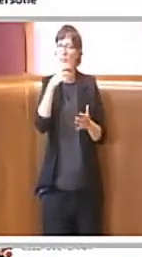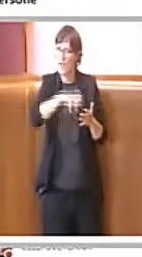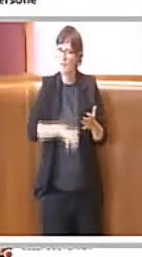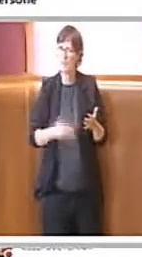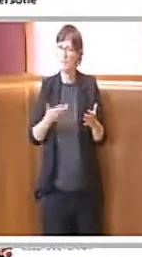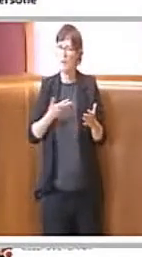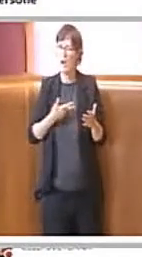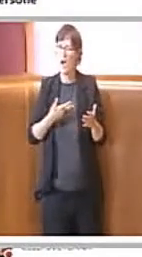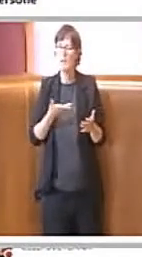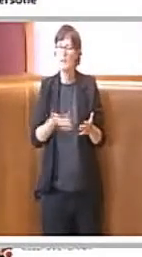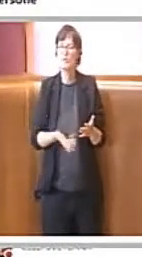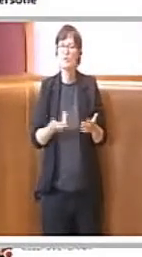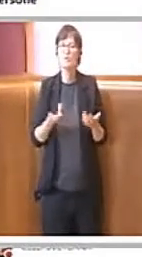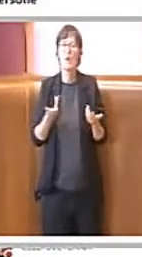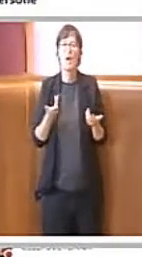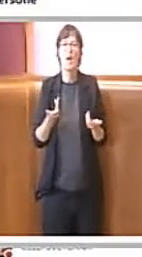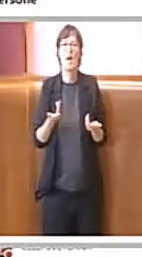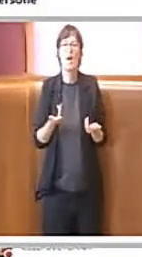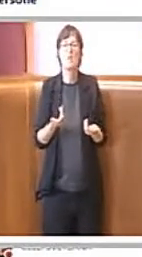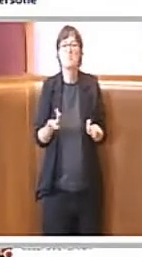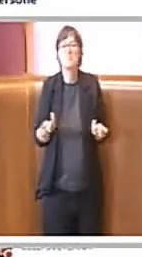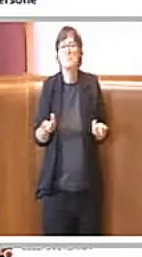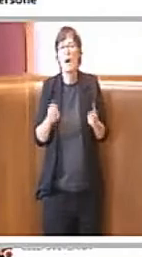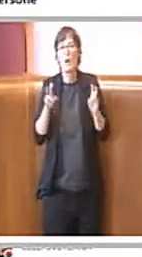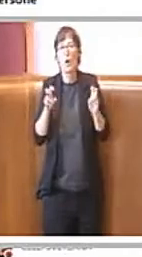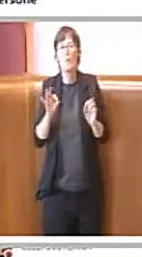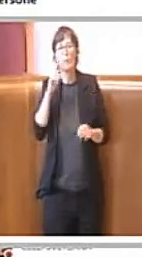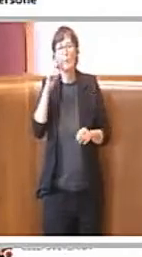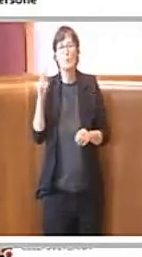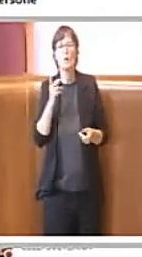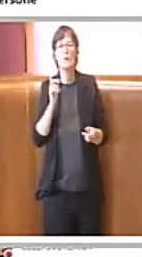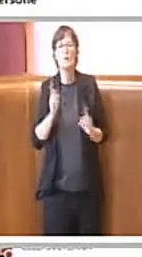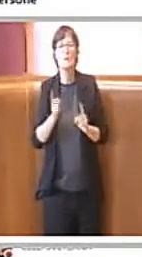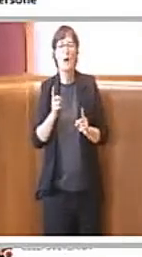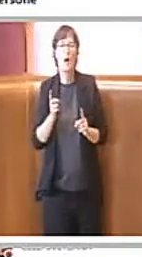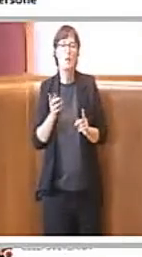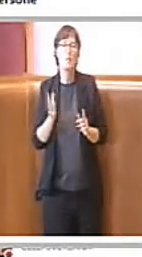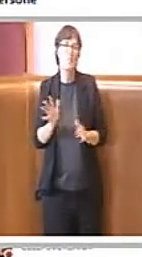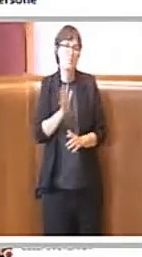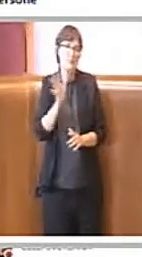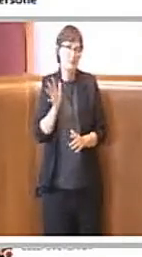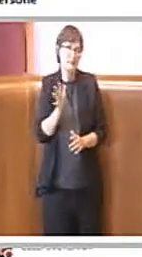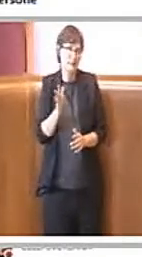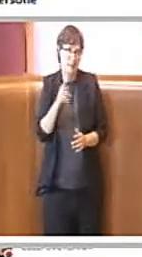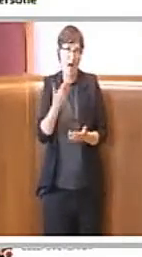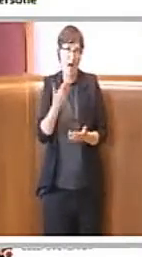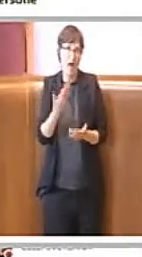se dal punto prettamente politico, piuttosto pacifica visto il momento storico che stiamo vivendo. Grazie mille, Presidente.